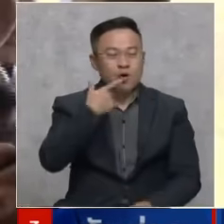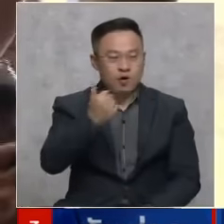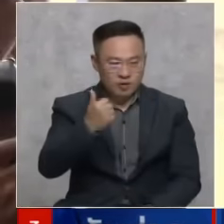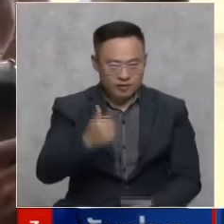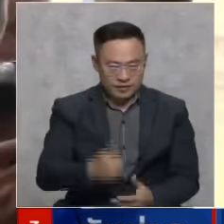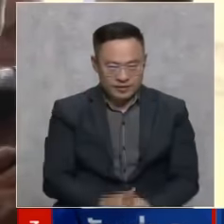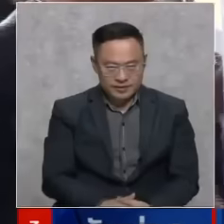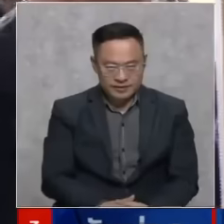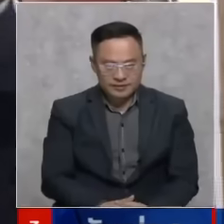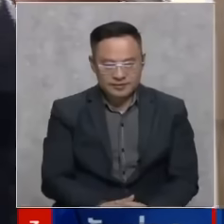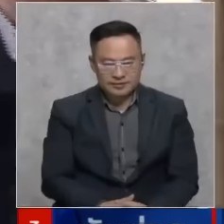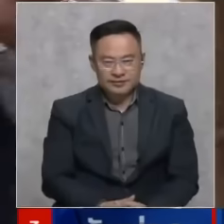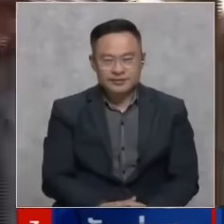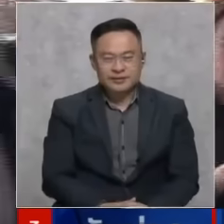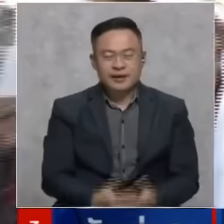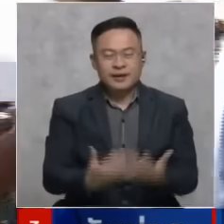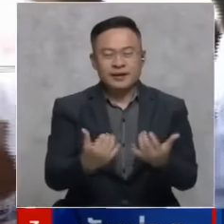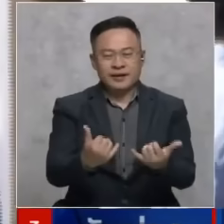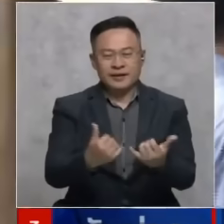ลำขนาด ค่ะ